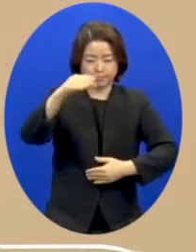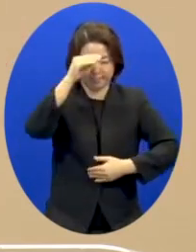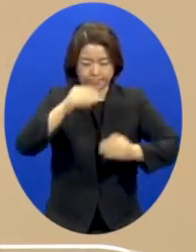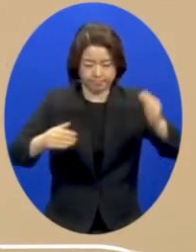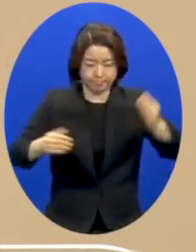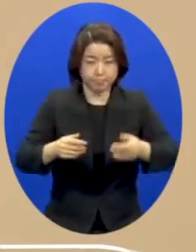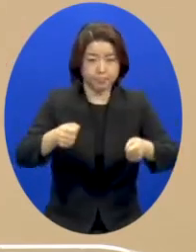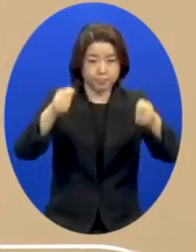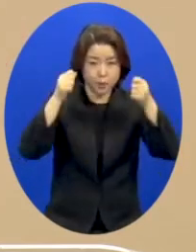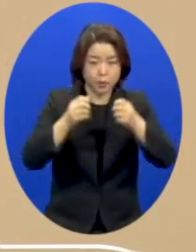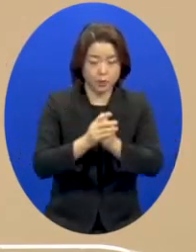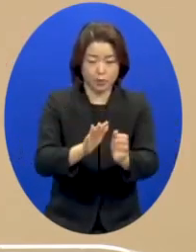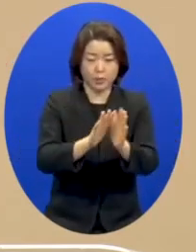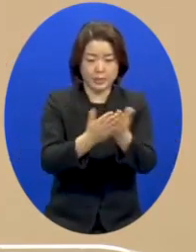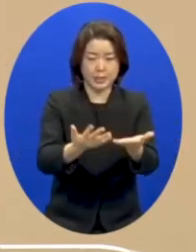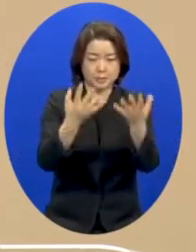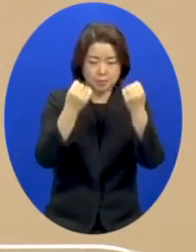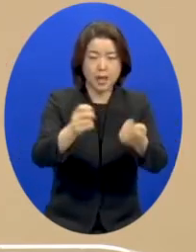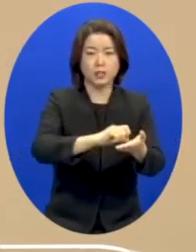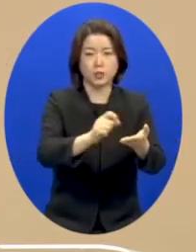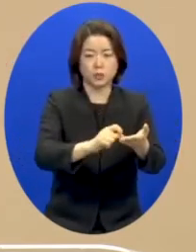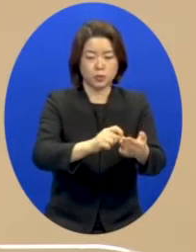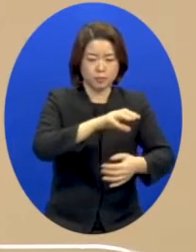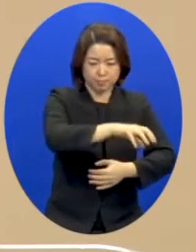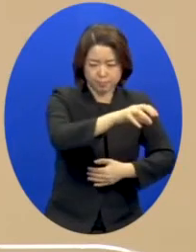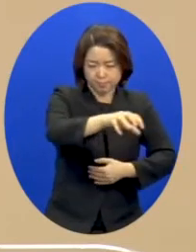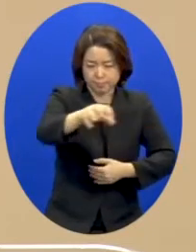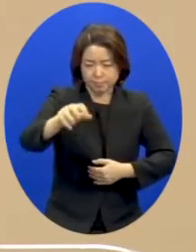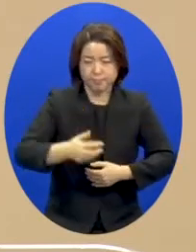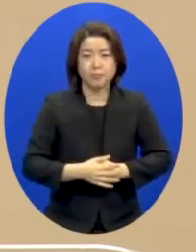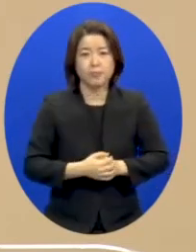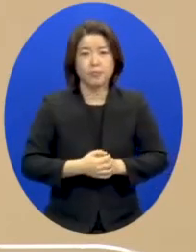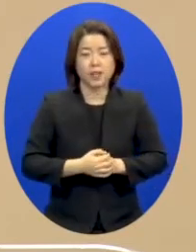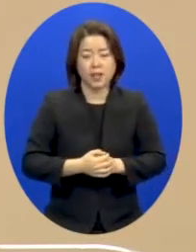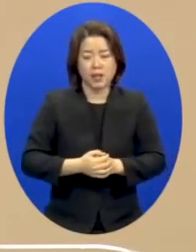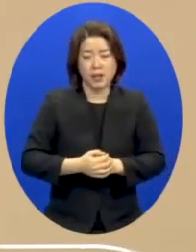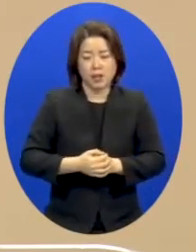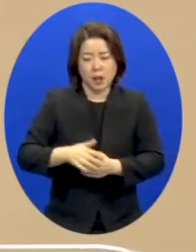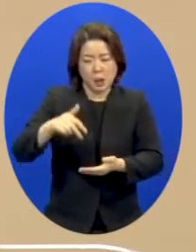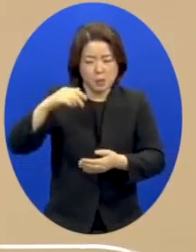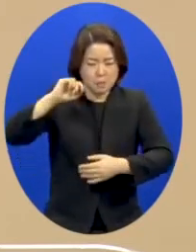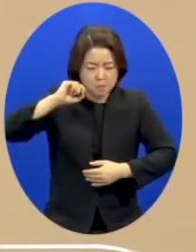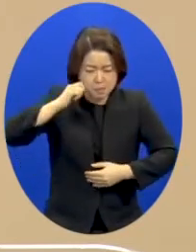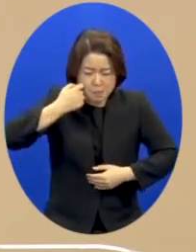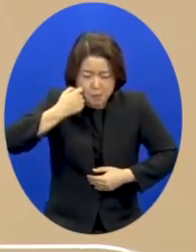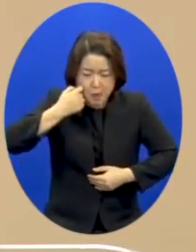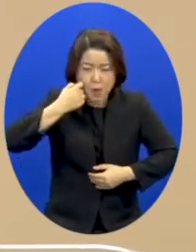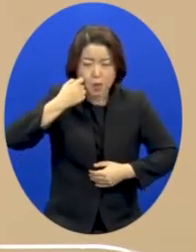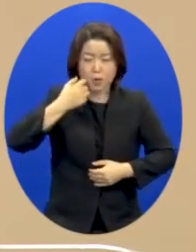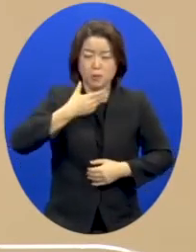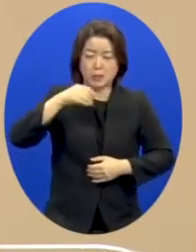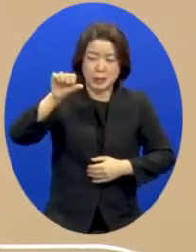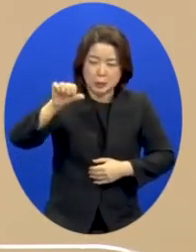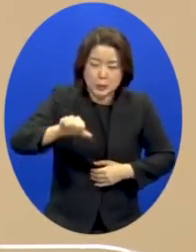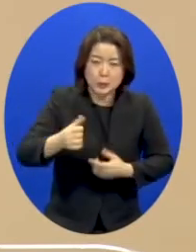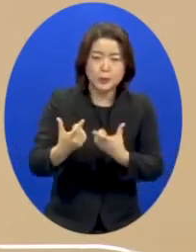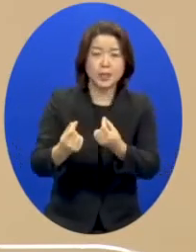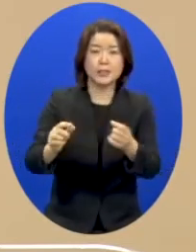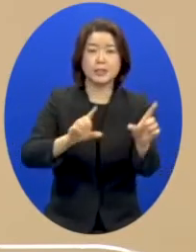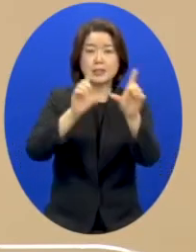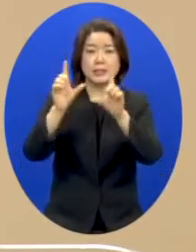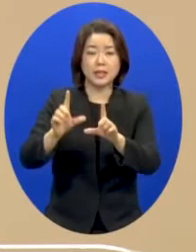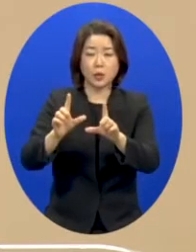전 세계를 다니면서 정말 말할 수 없이 고통스럽고 저주 같은 삶을 사는 사람들에게 삶의